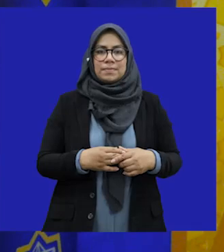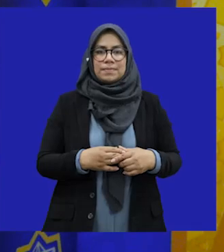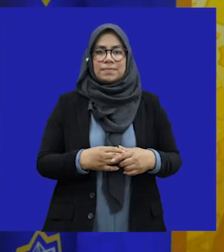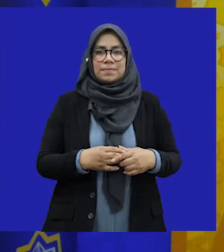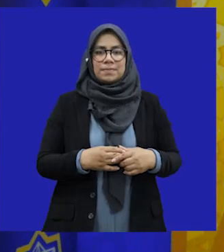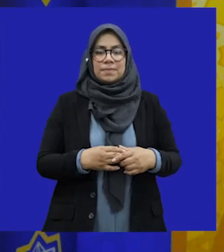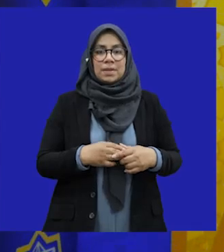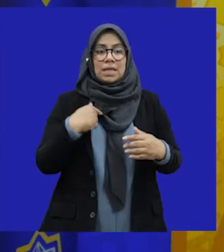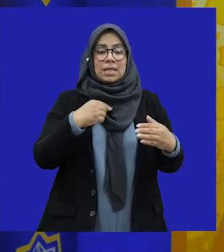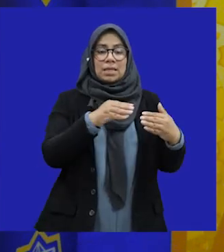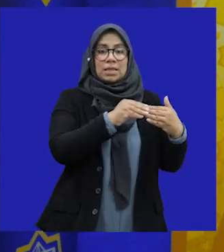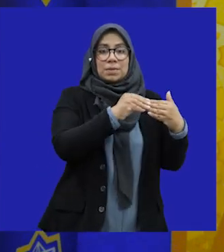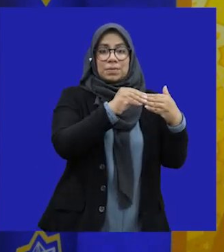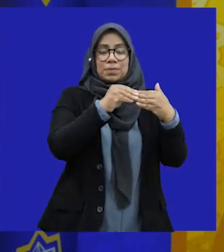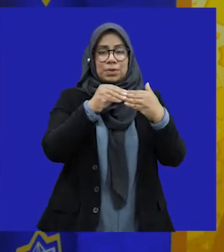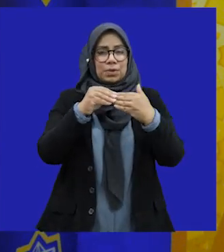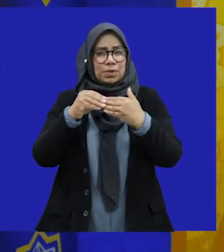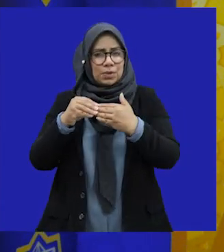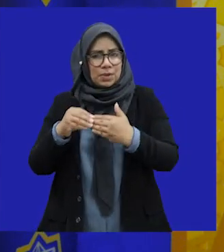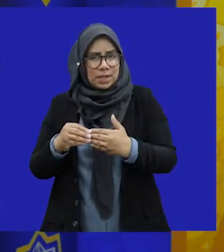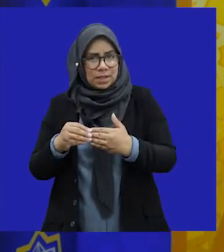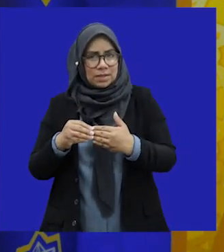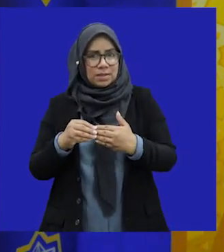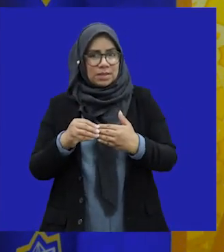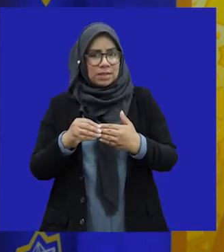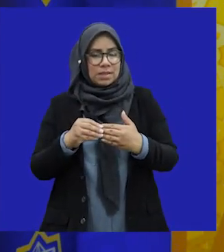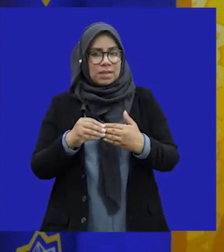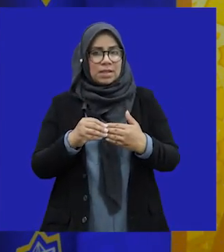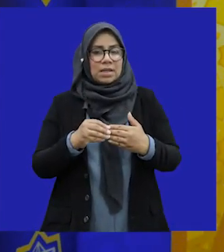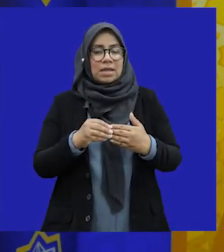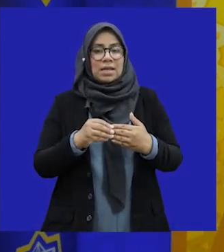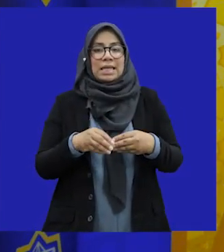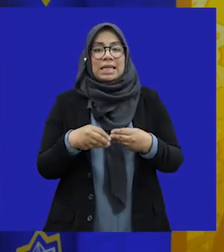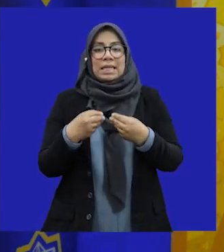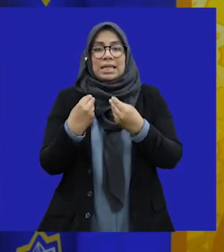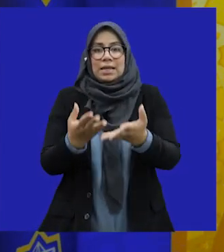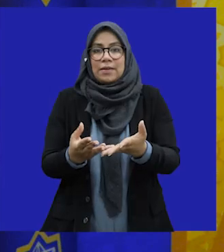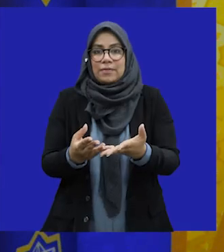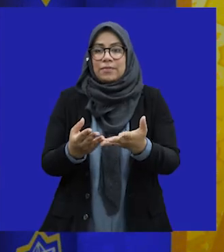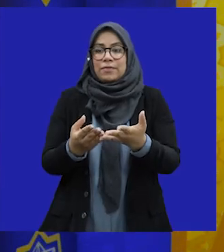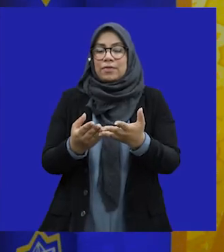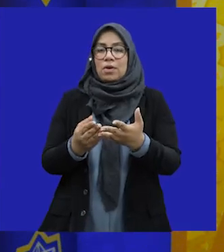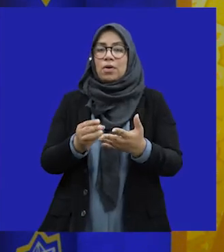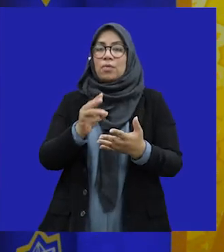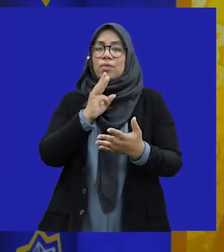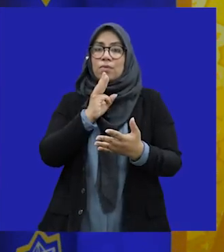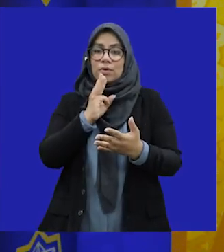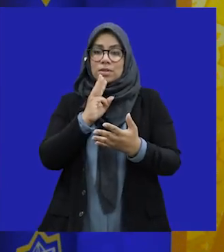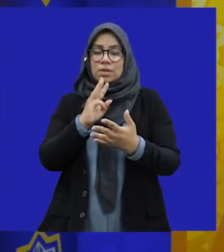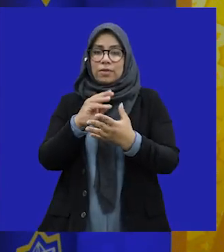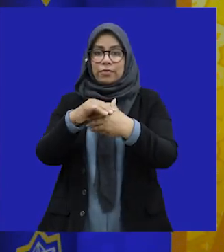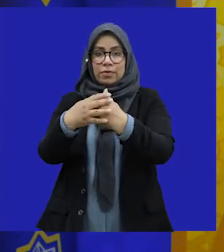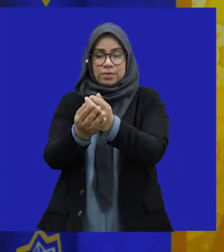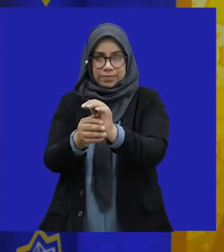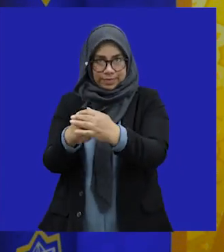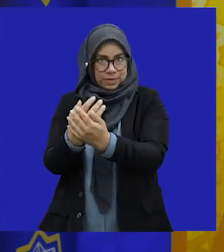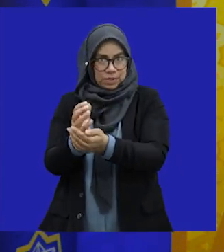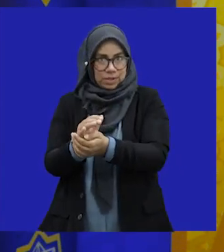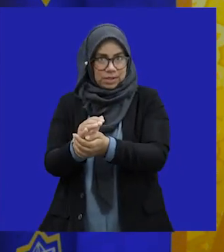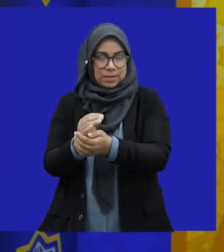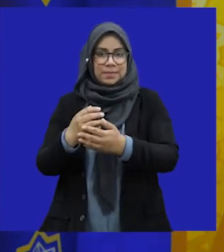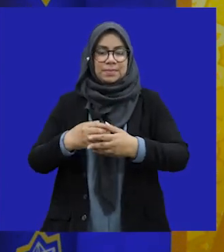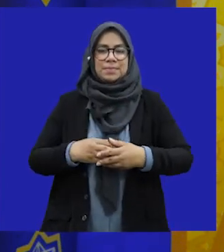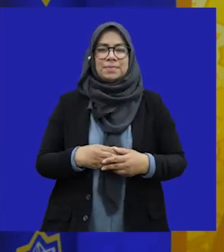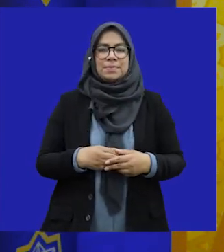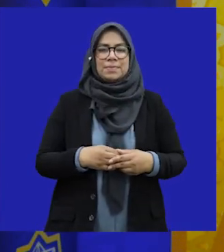And I brought him water for his ablution and whatever he required. فقال